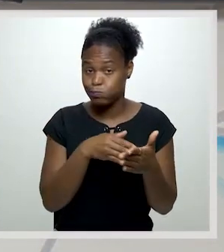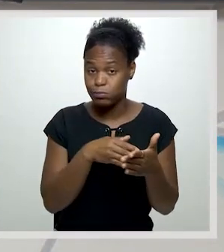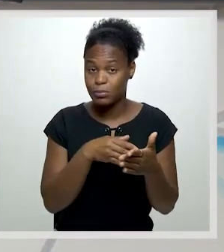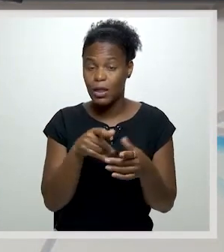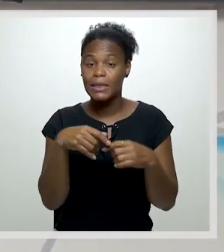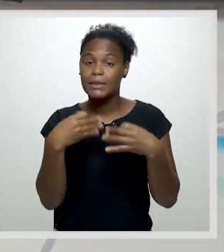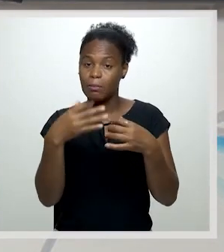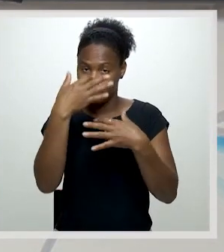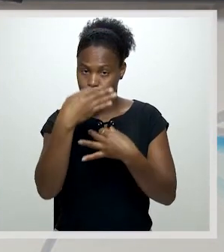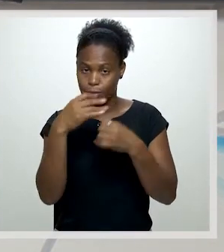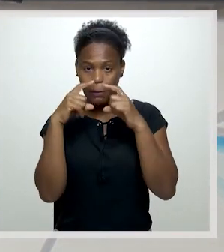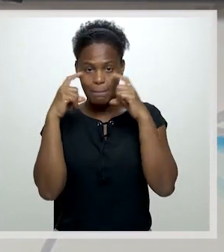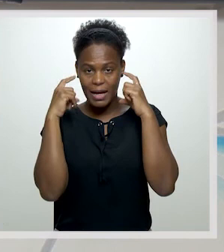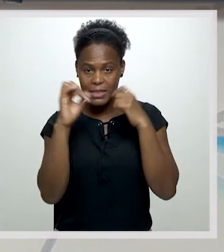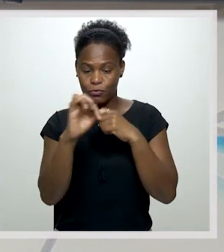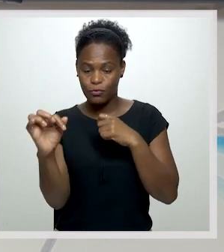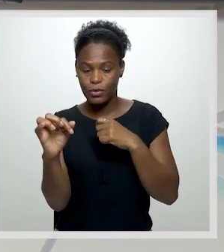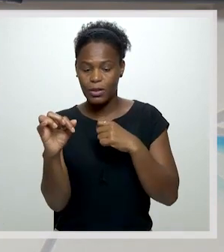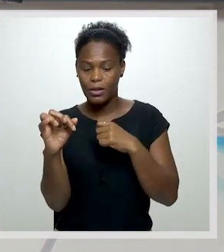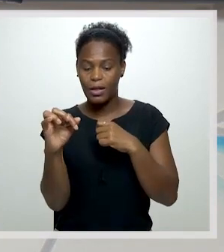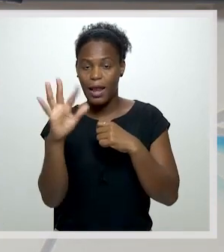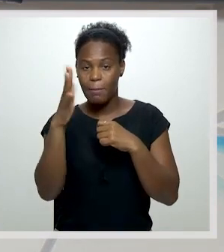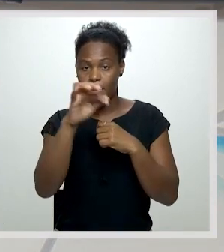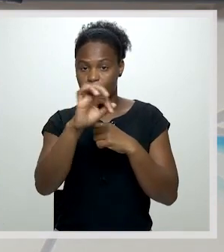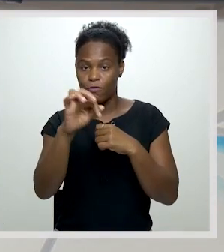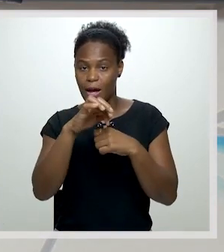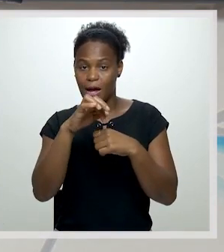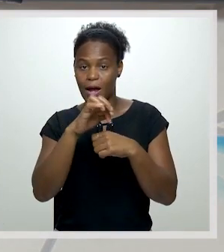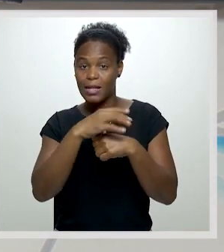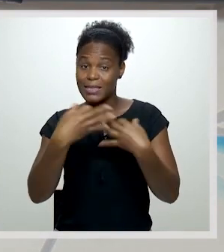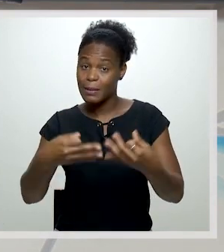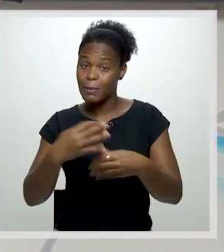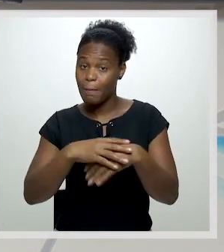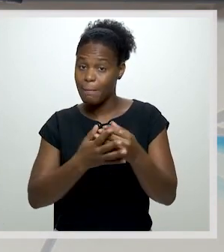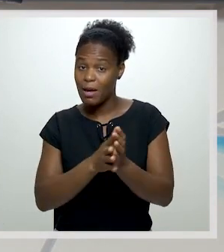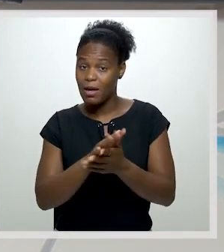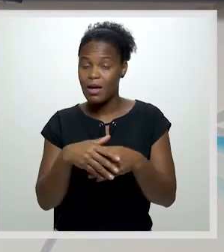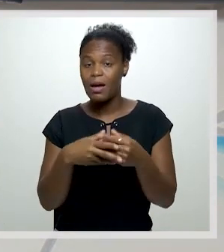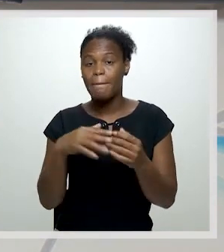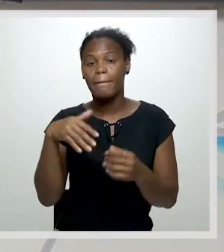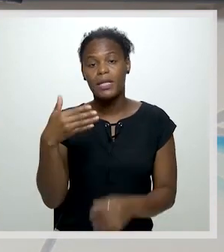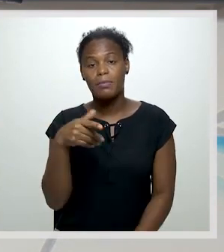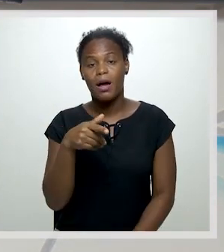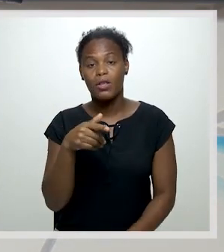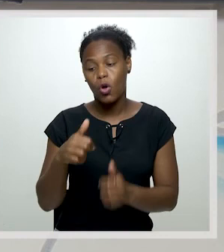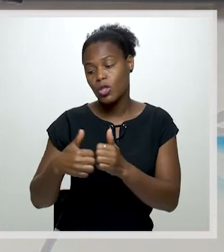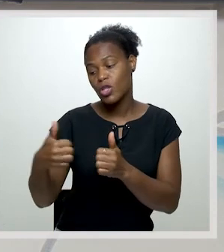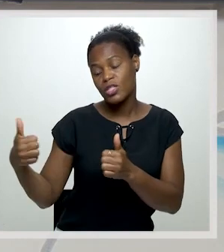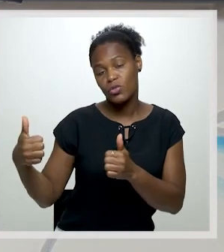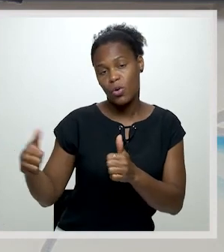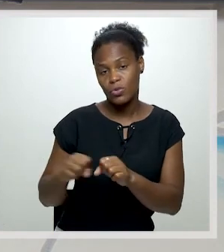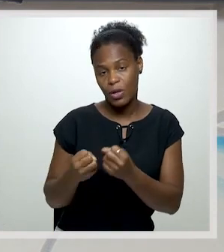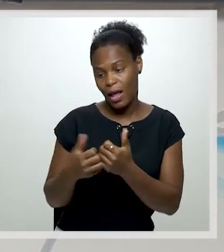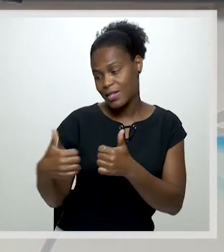porte correctement ton masque, lave-toi régulièrement les mains et surtout maintiens la distanciation